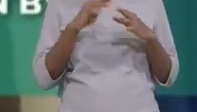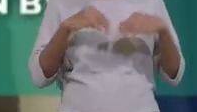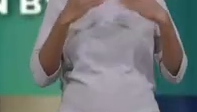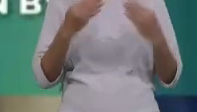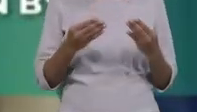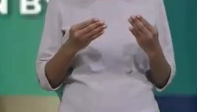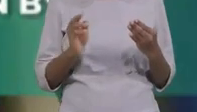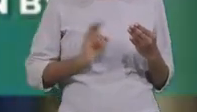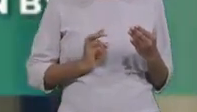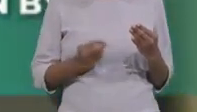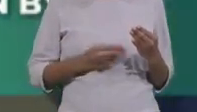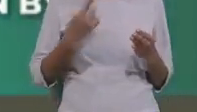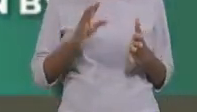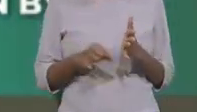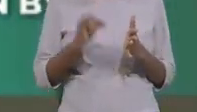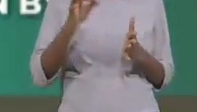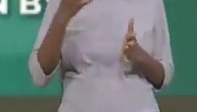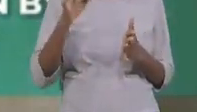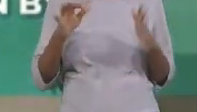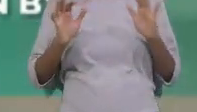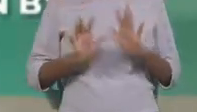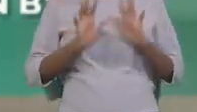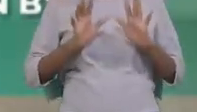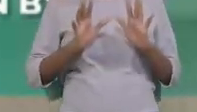Car Dieu ne nous a pas donné